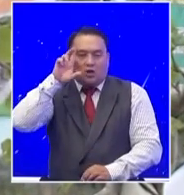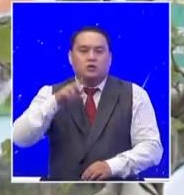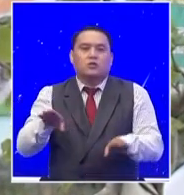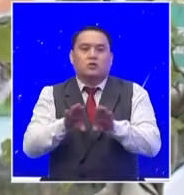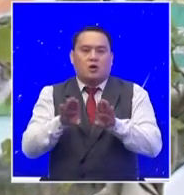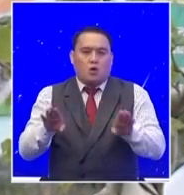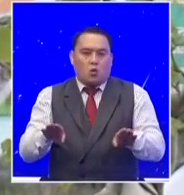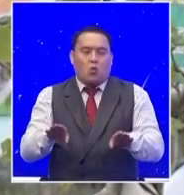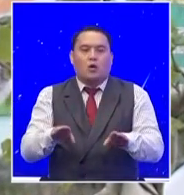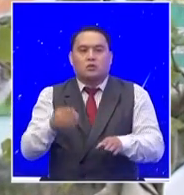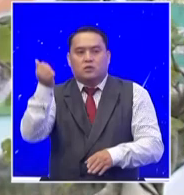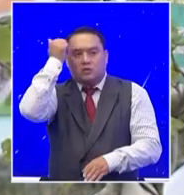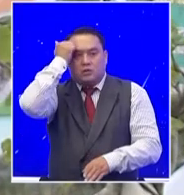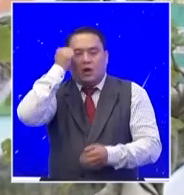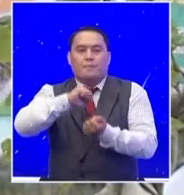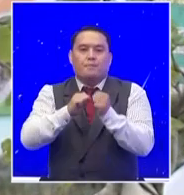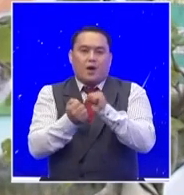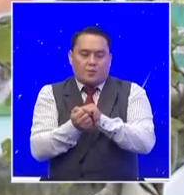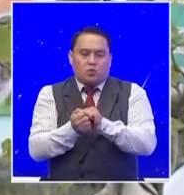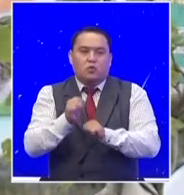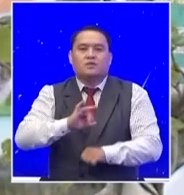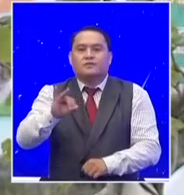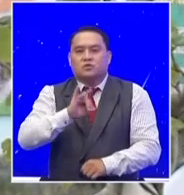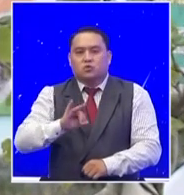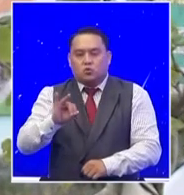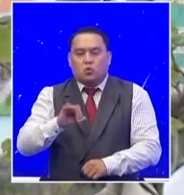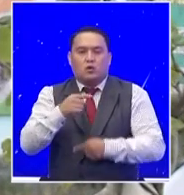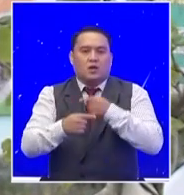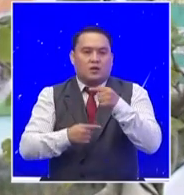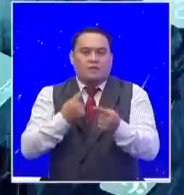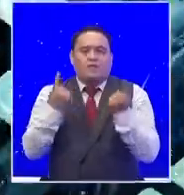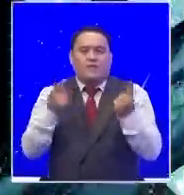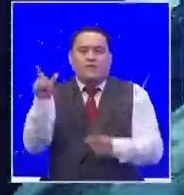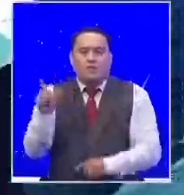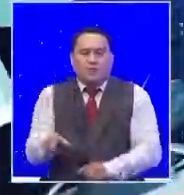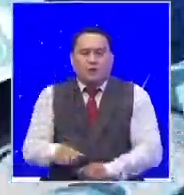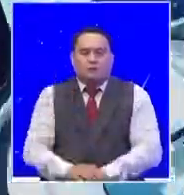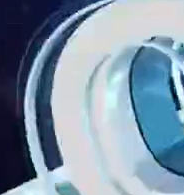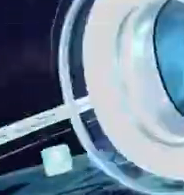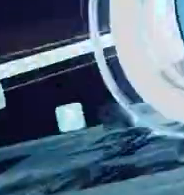подобные арт-объекты – напоминание о нашей истории, бесценном наследии великих людей.